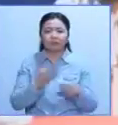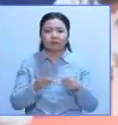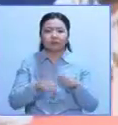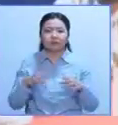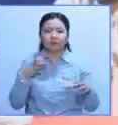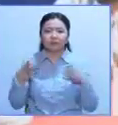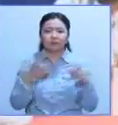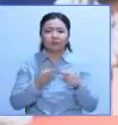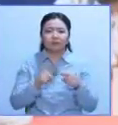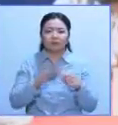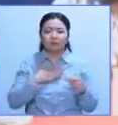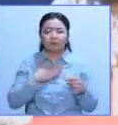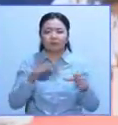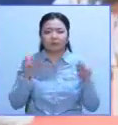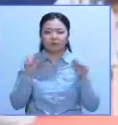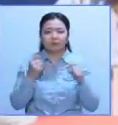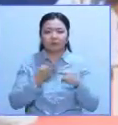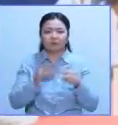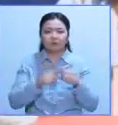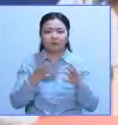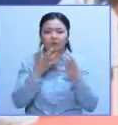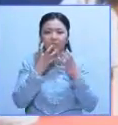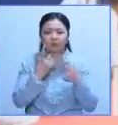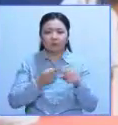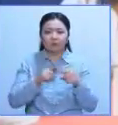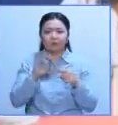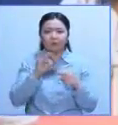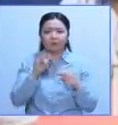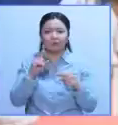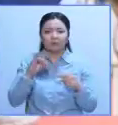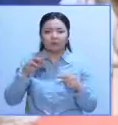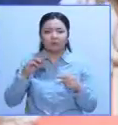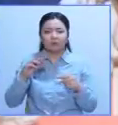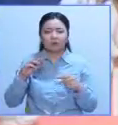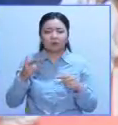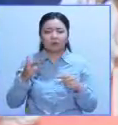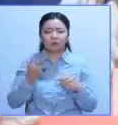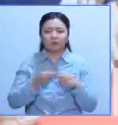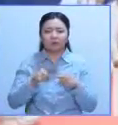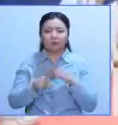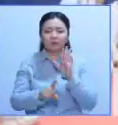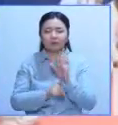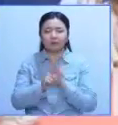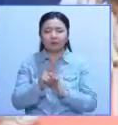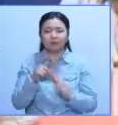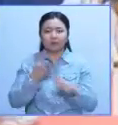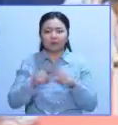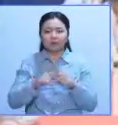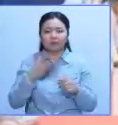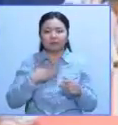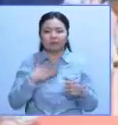Подготовка наших спортсменов, она дает плоды, дает результаты. Біздің спортшыларымыздың жақсы дайындықтары үлкен нәтиже